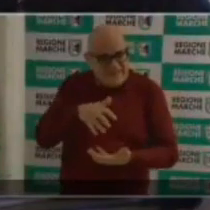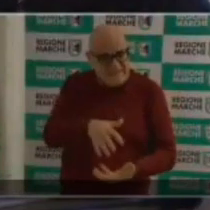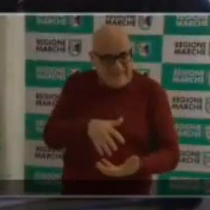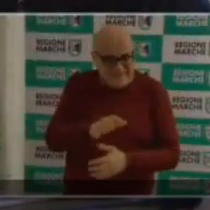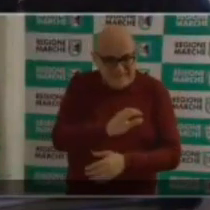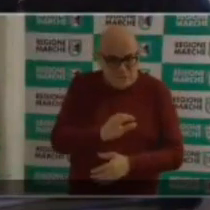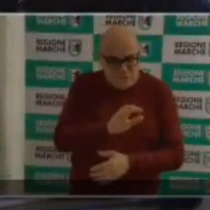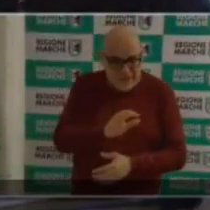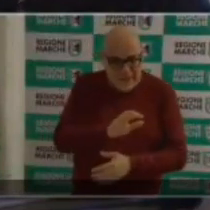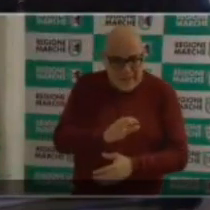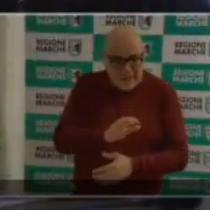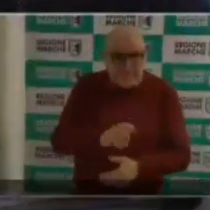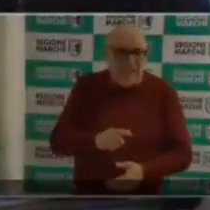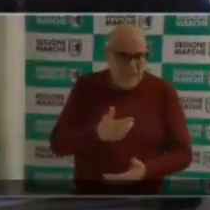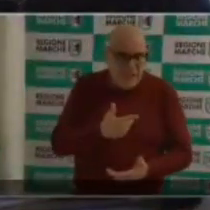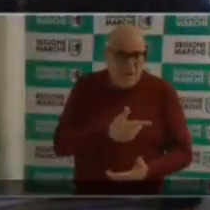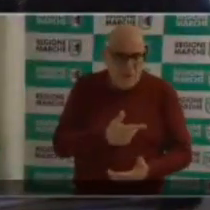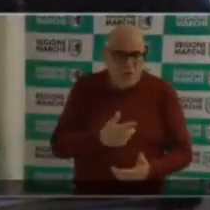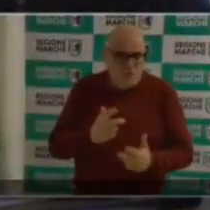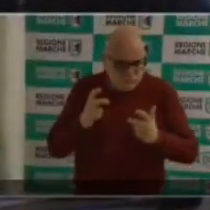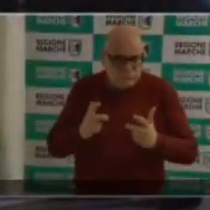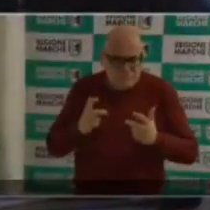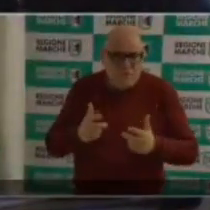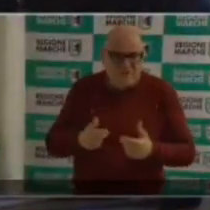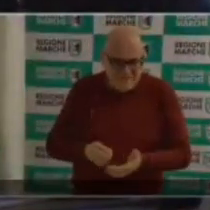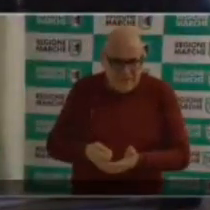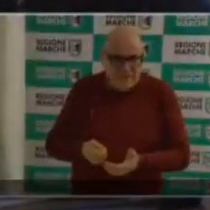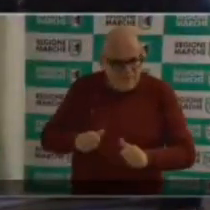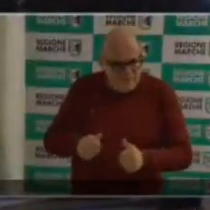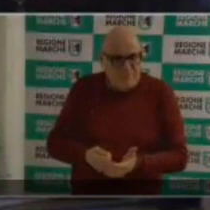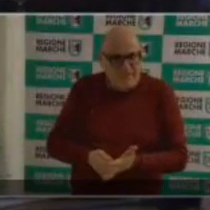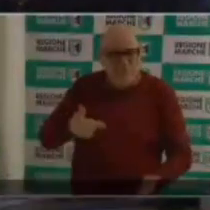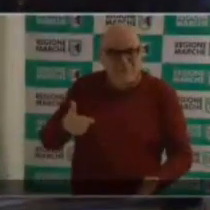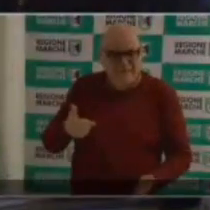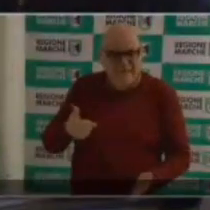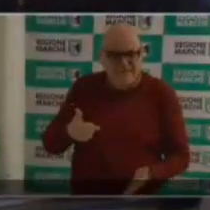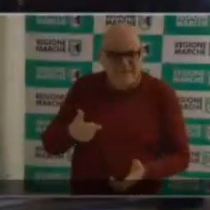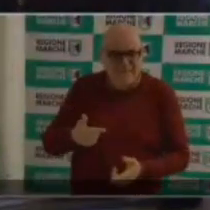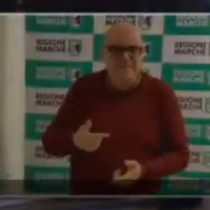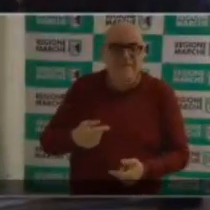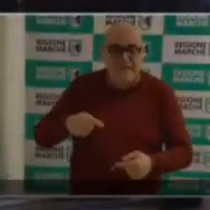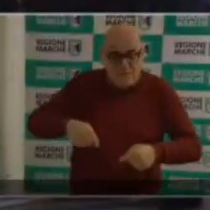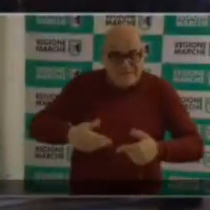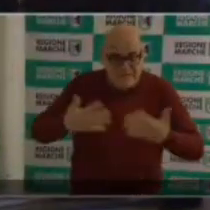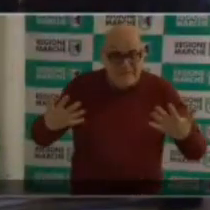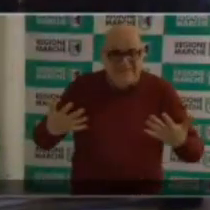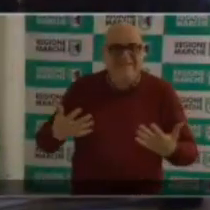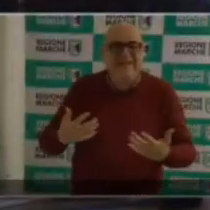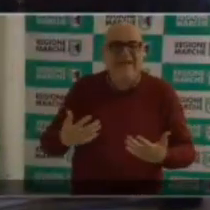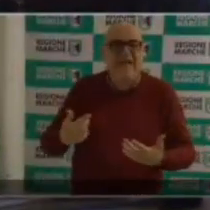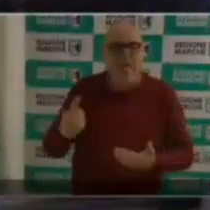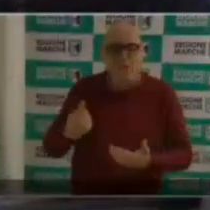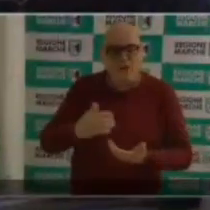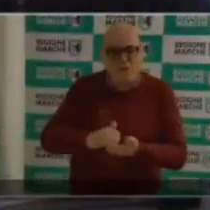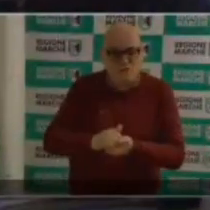portando avanti in maniera molto importante. Questa mattina, tra l'altro, alcune delle nostre associazioni hanno firmato l'atto costitutivo per una